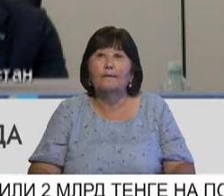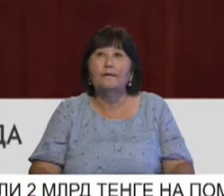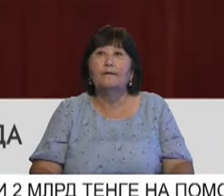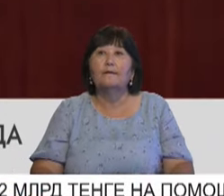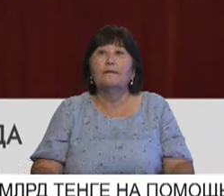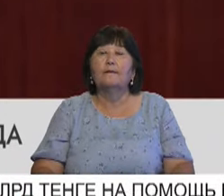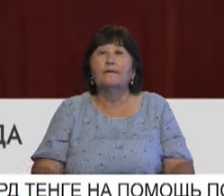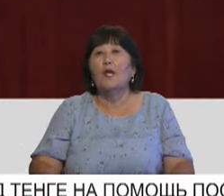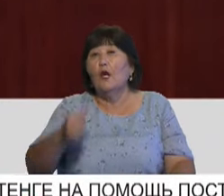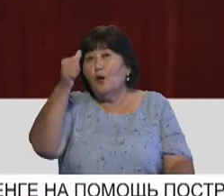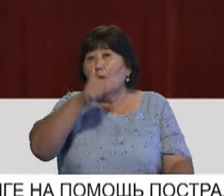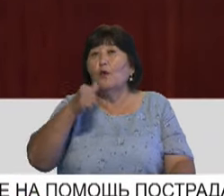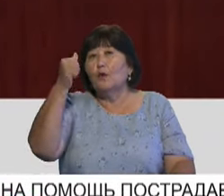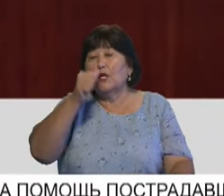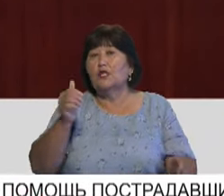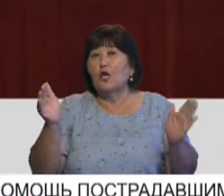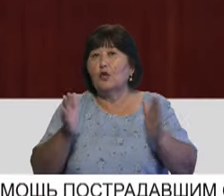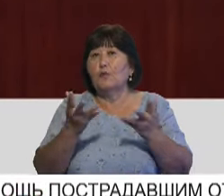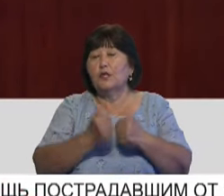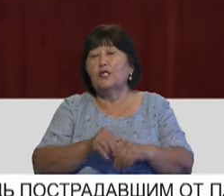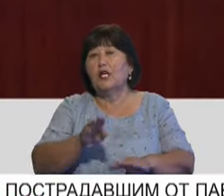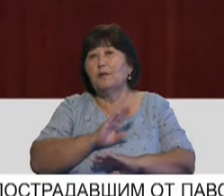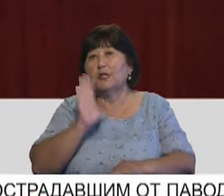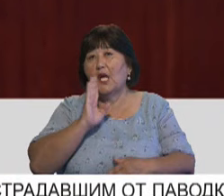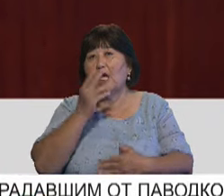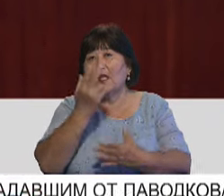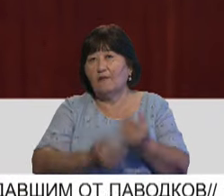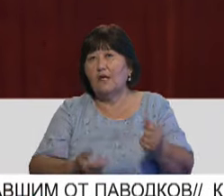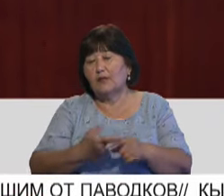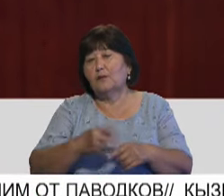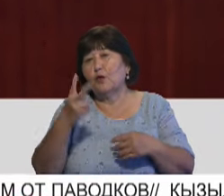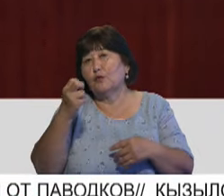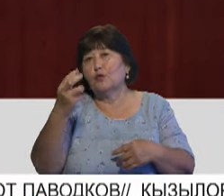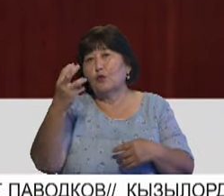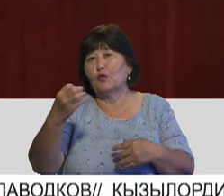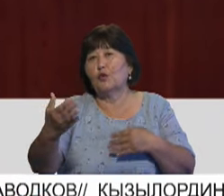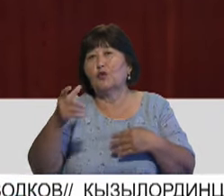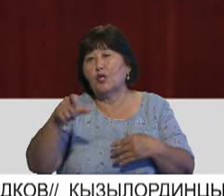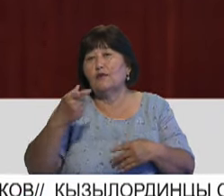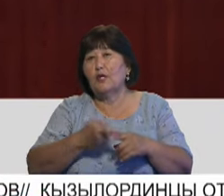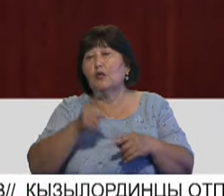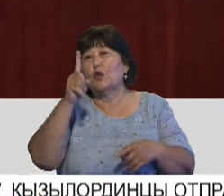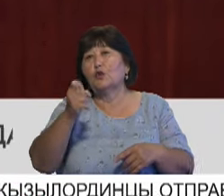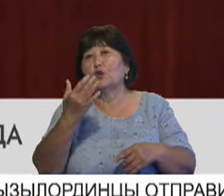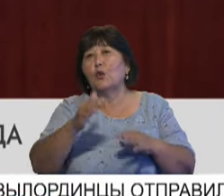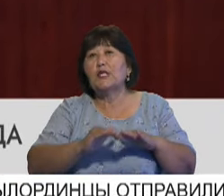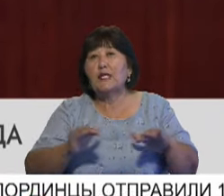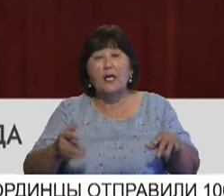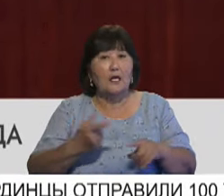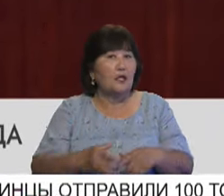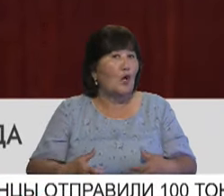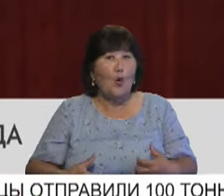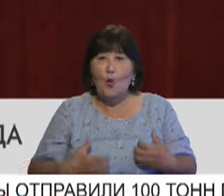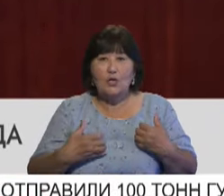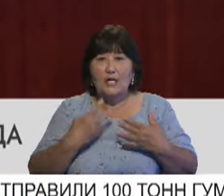республика год от года не уменьшается число погибших на воде это порядка 200-300 человек из них 100 дети это же